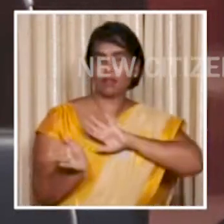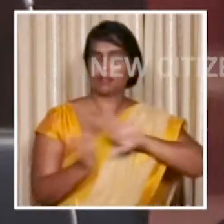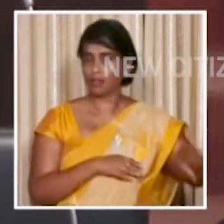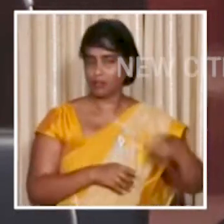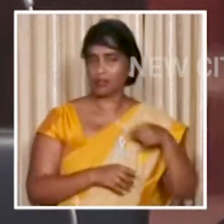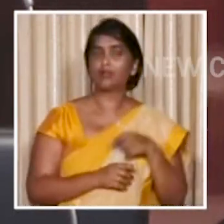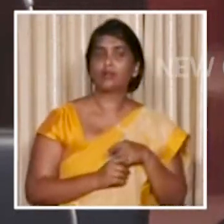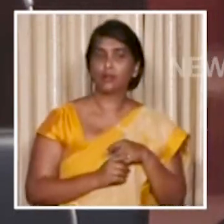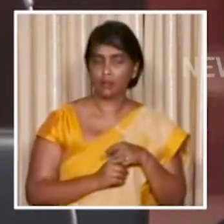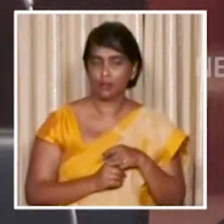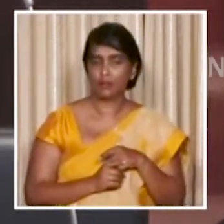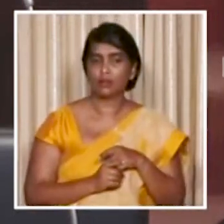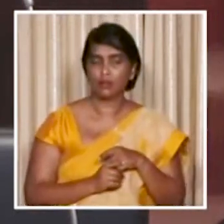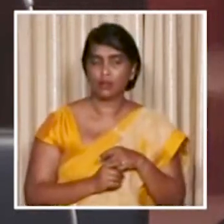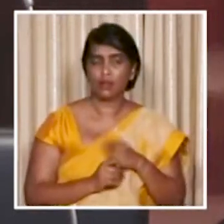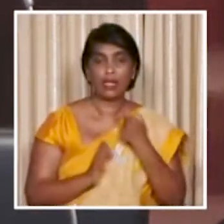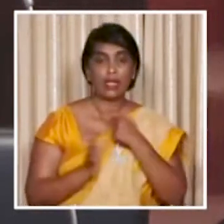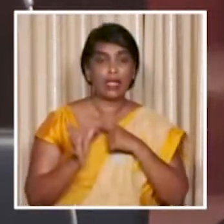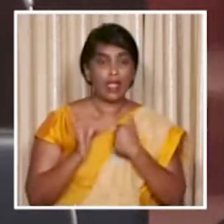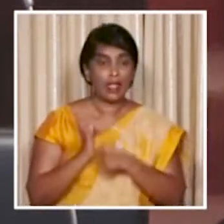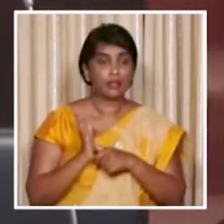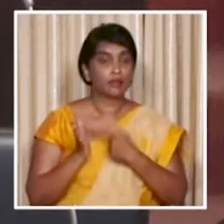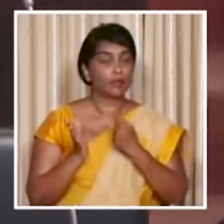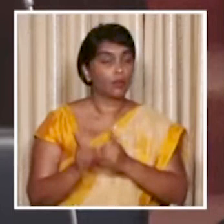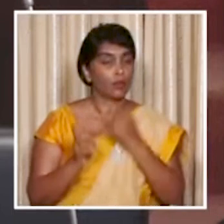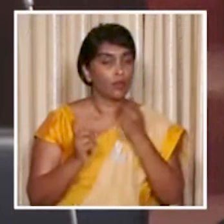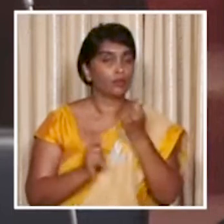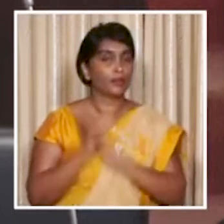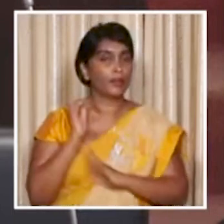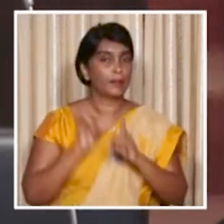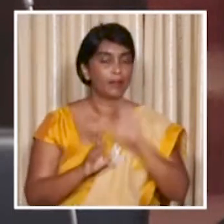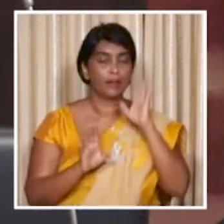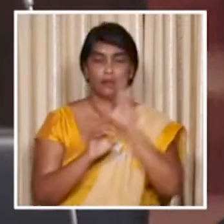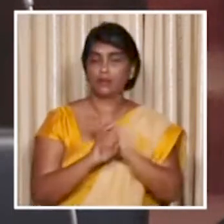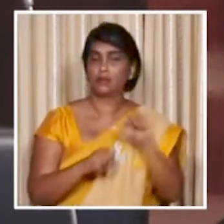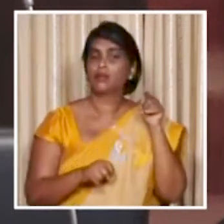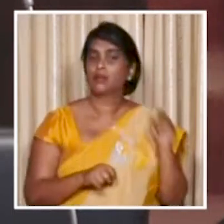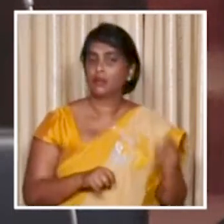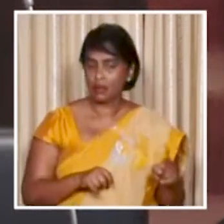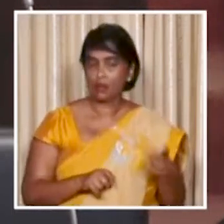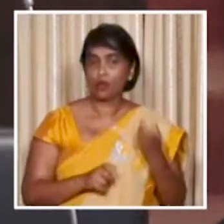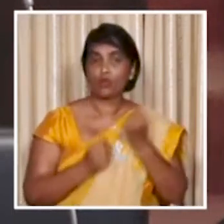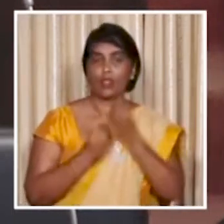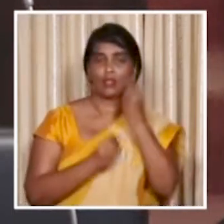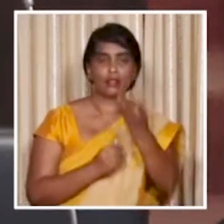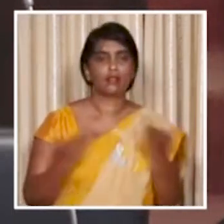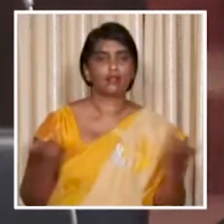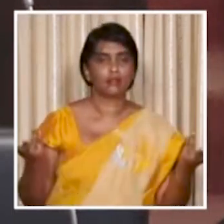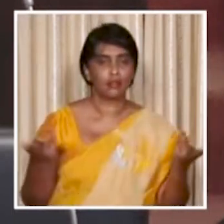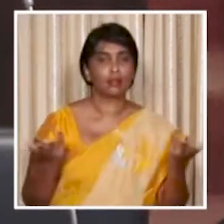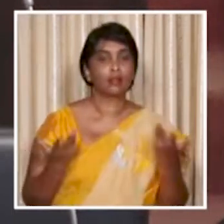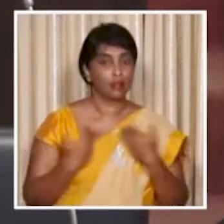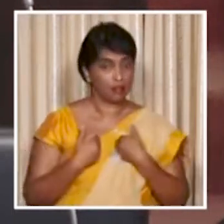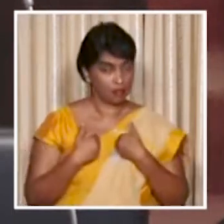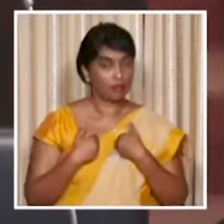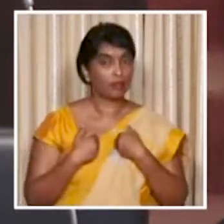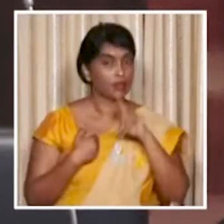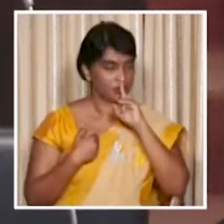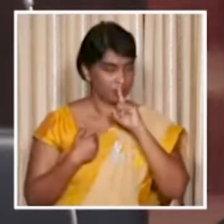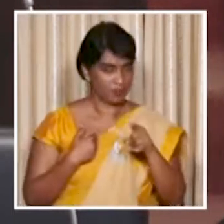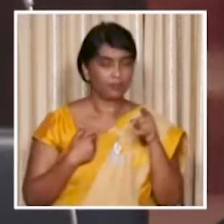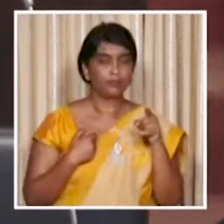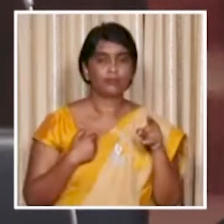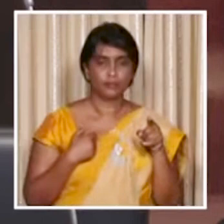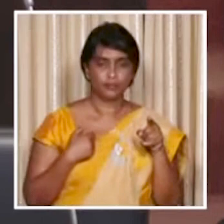දාලා 21st චක්‍ර ලේකරයක් අල්ලගෙන මුදල් ලබා තැෂේ නිවේදනයක් අල්ලගෙන මුදල් දෙන්නේ නැහැ. අපි මම ඔබතුමාට කියන්න